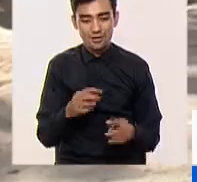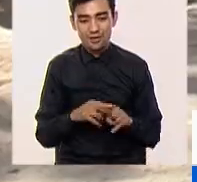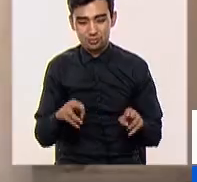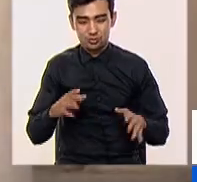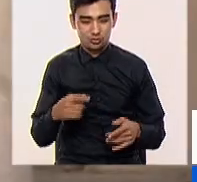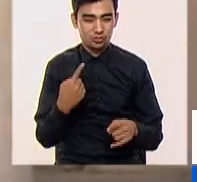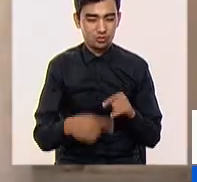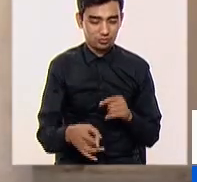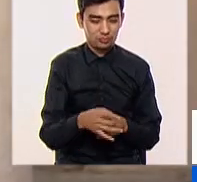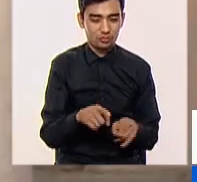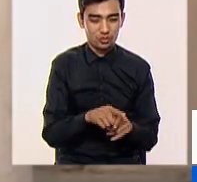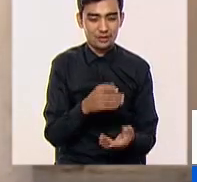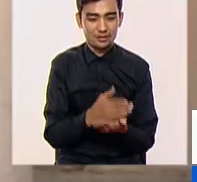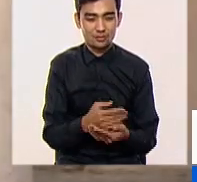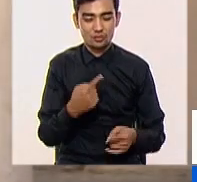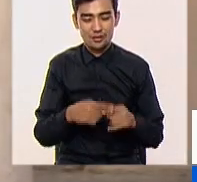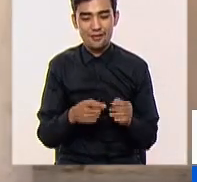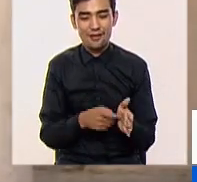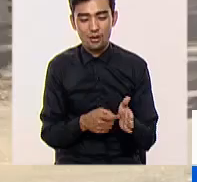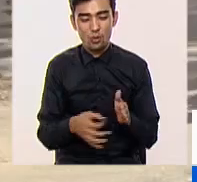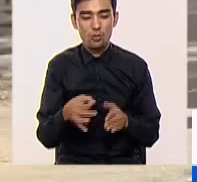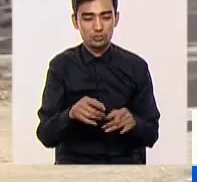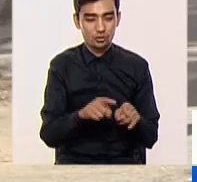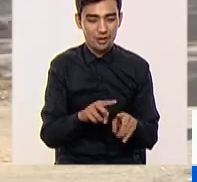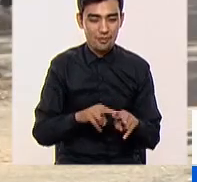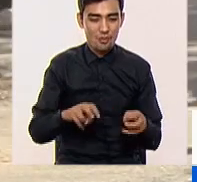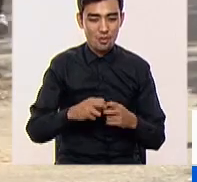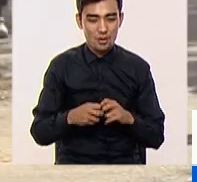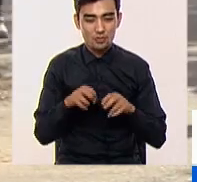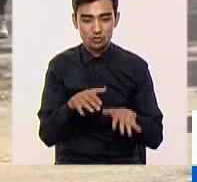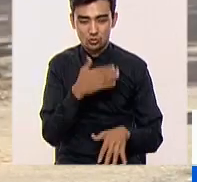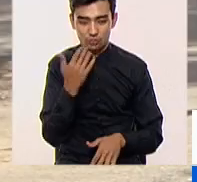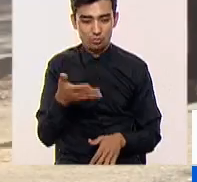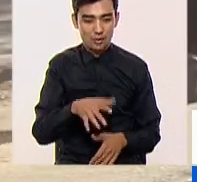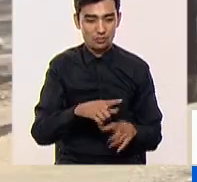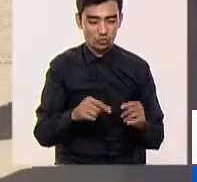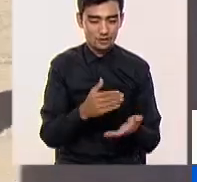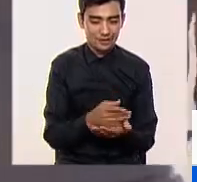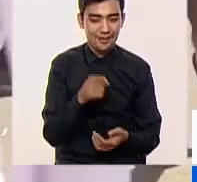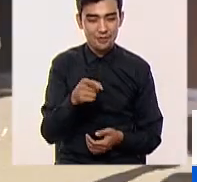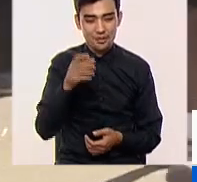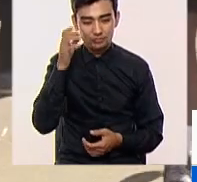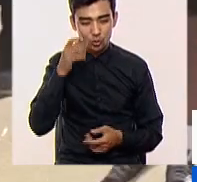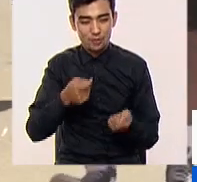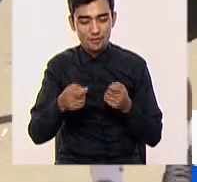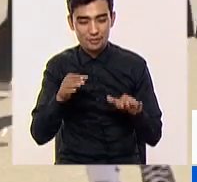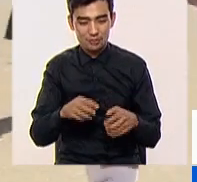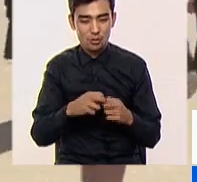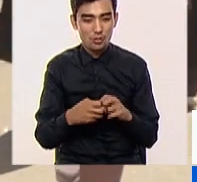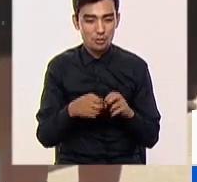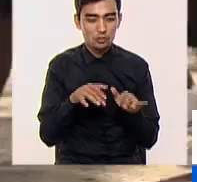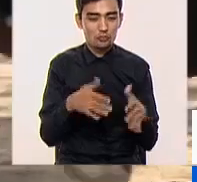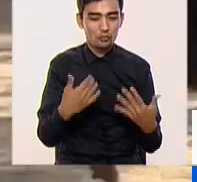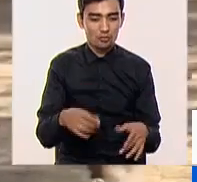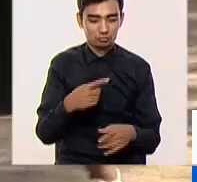де бар. Мәселен, министрлік тарапынан Қарағанды облысында да осындай мәселе шешілмеген 5 мектептің бары айтылған. Алайда ондағы білім басқармасындағылар мәселе шешілді